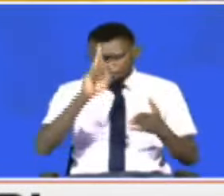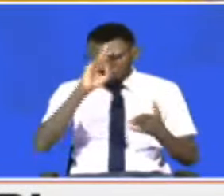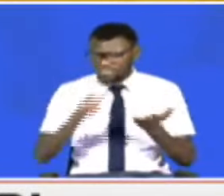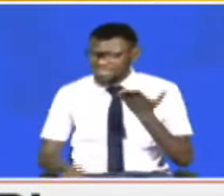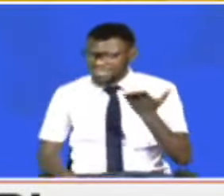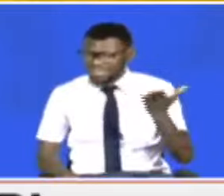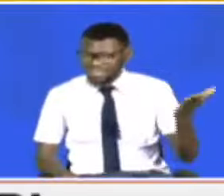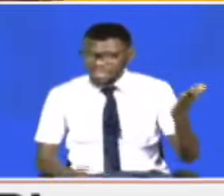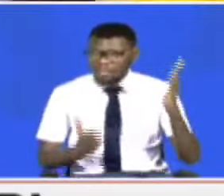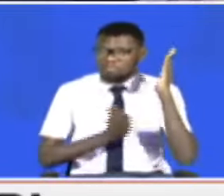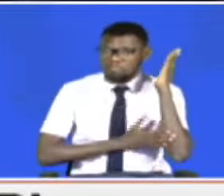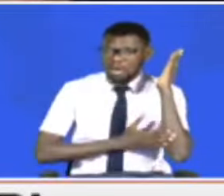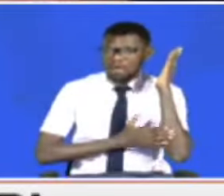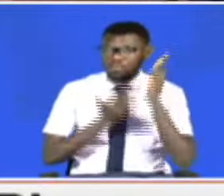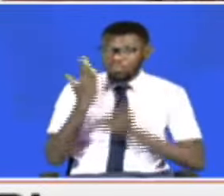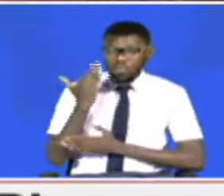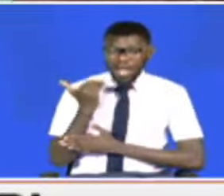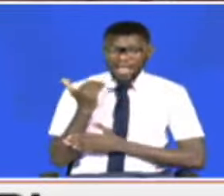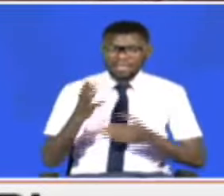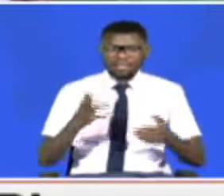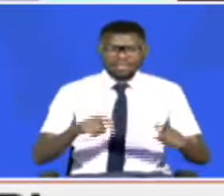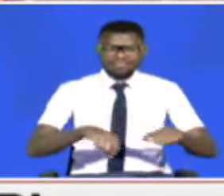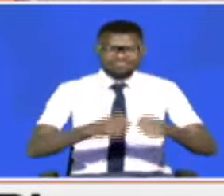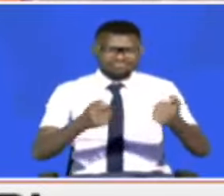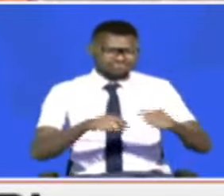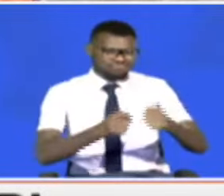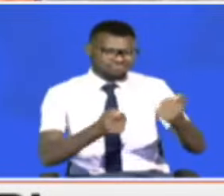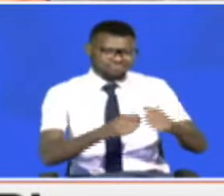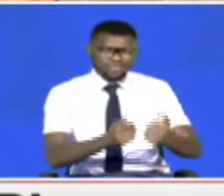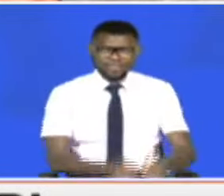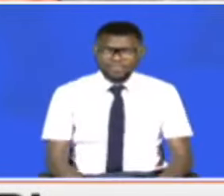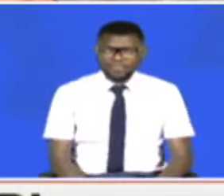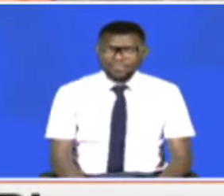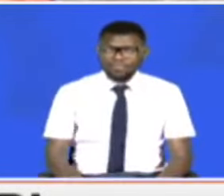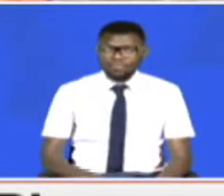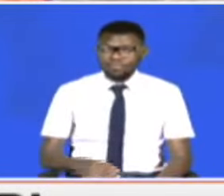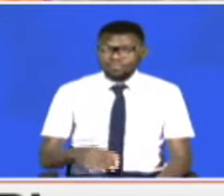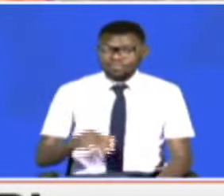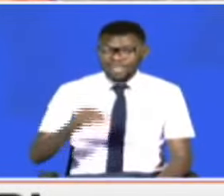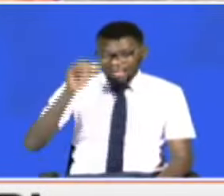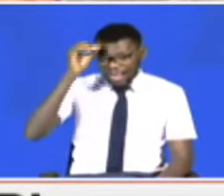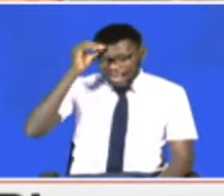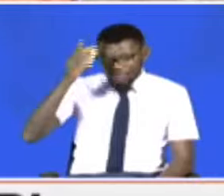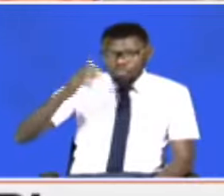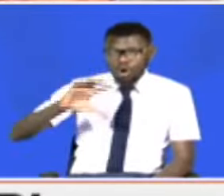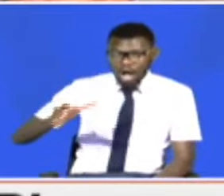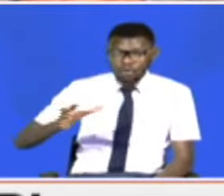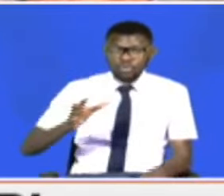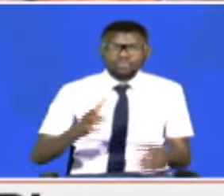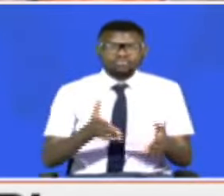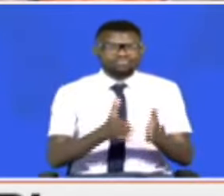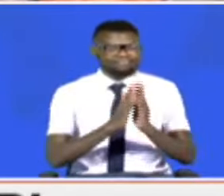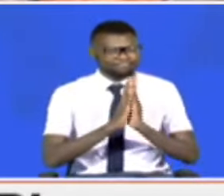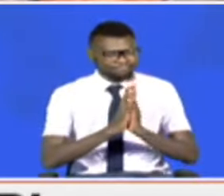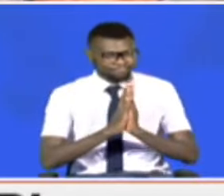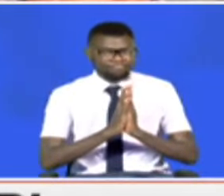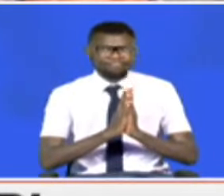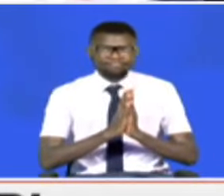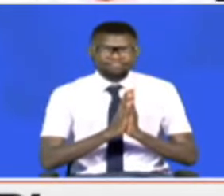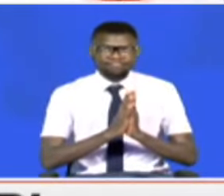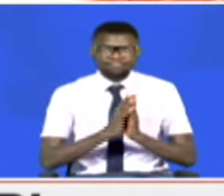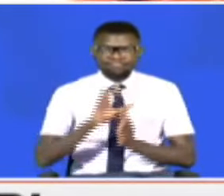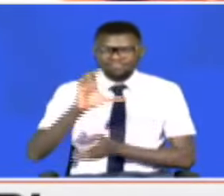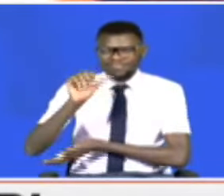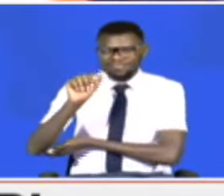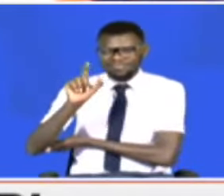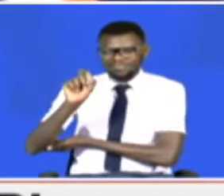tu, sababu wao ndio wanaharibu jina ya wale wengine wazuri. Katika kaunti ya Kiambu, wanahabari walifanya maombi nyumbani kwa mwenzao